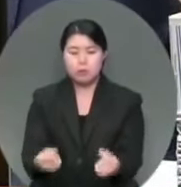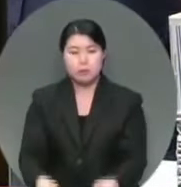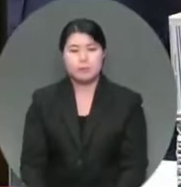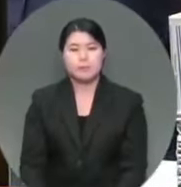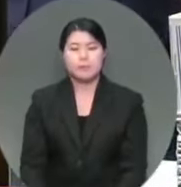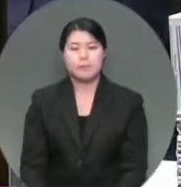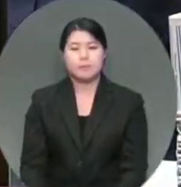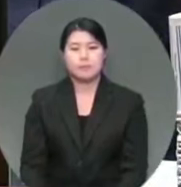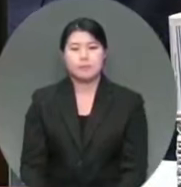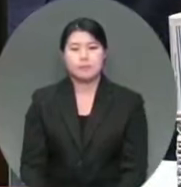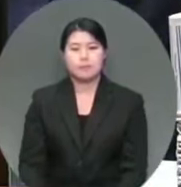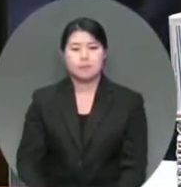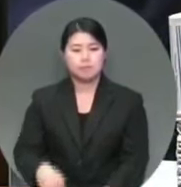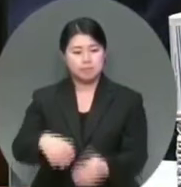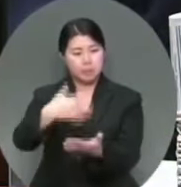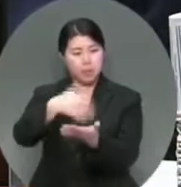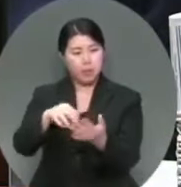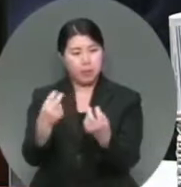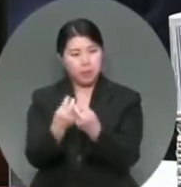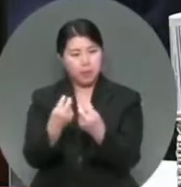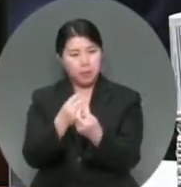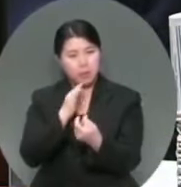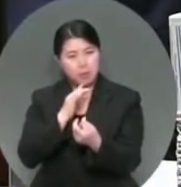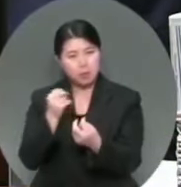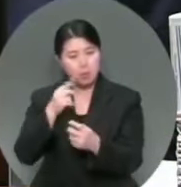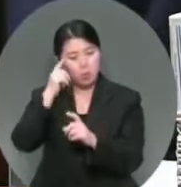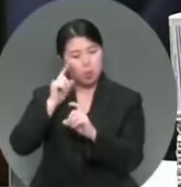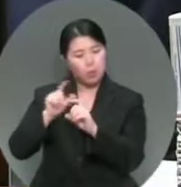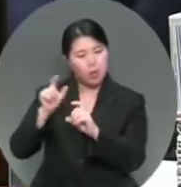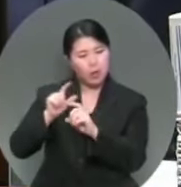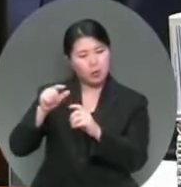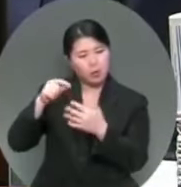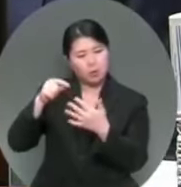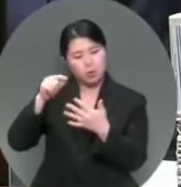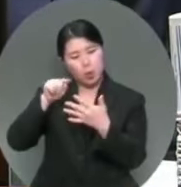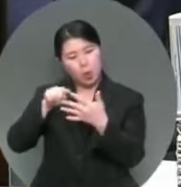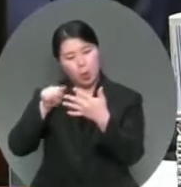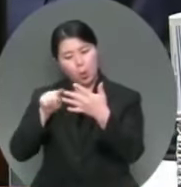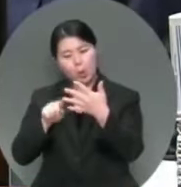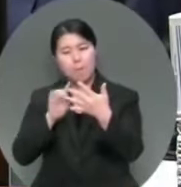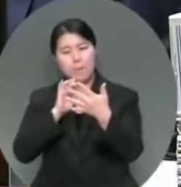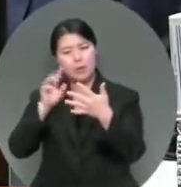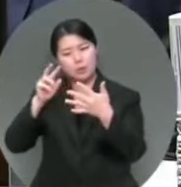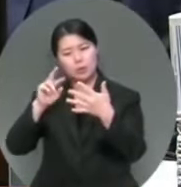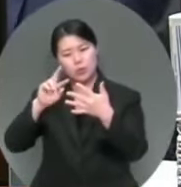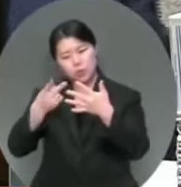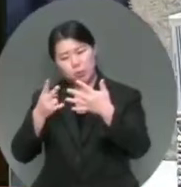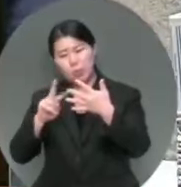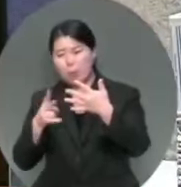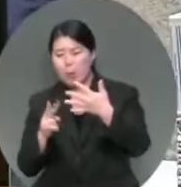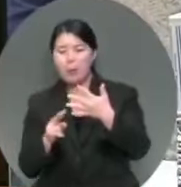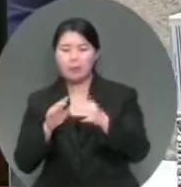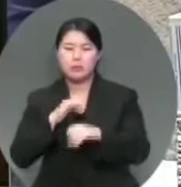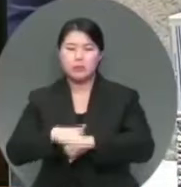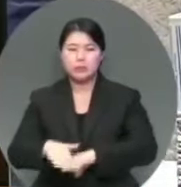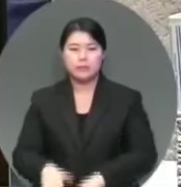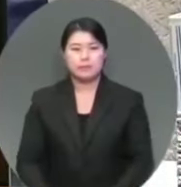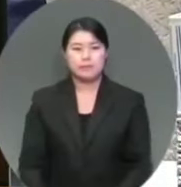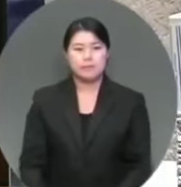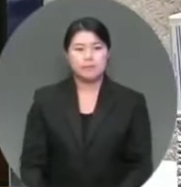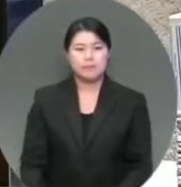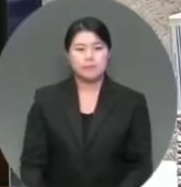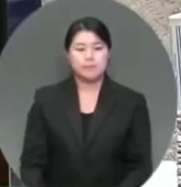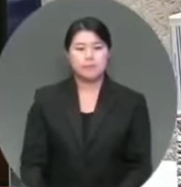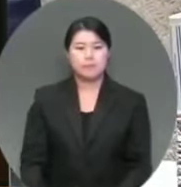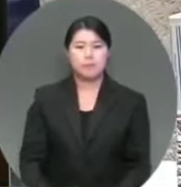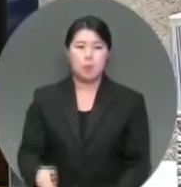것이고 계산 방법만 아니면 고려 요인만 조금씩 바꾸는 것 같습니다. 지금 거기에 뭐 회기